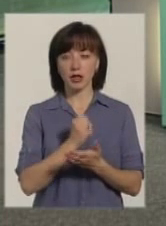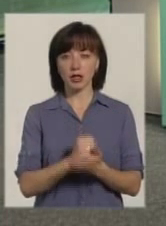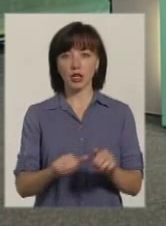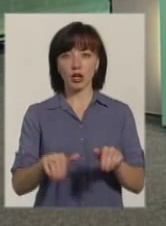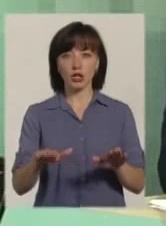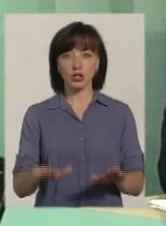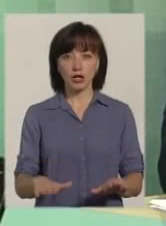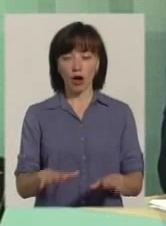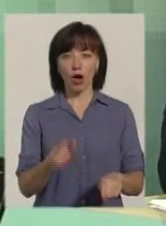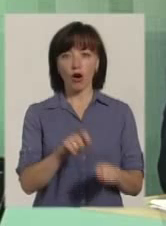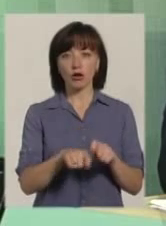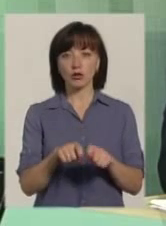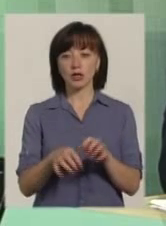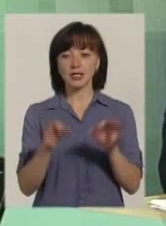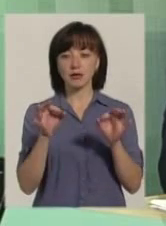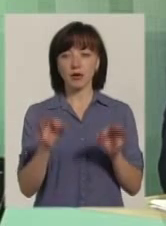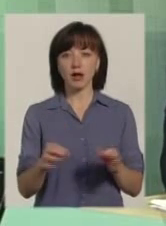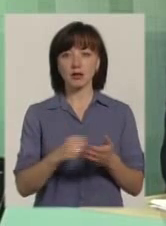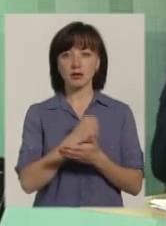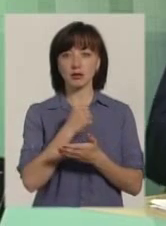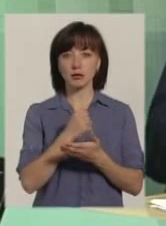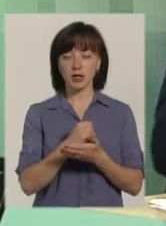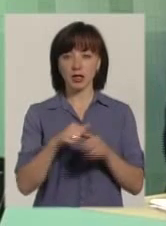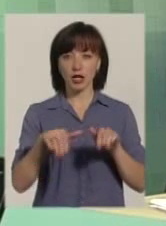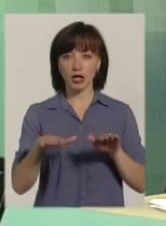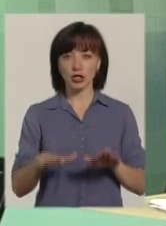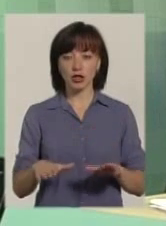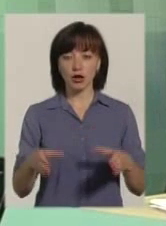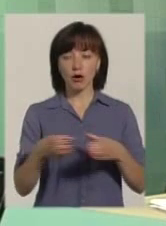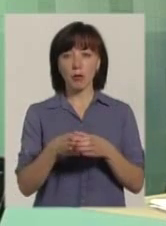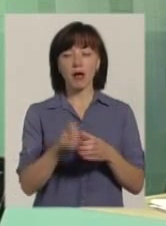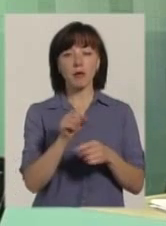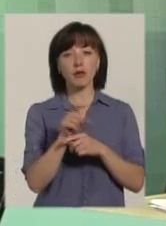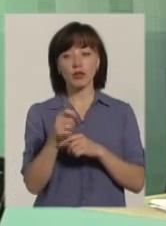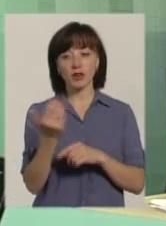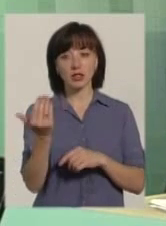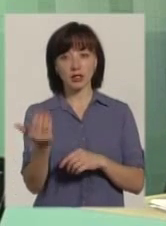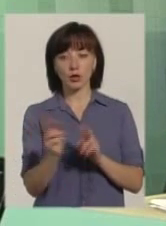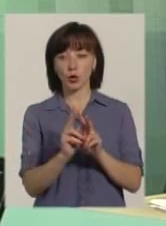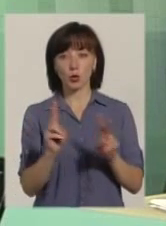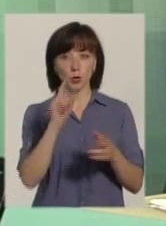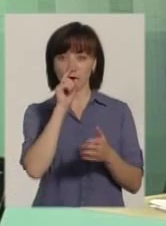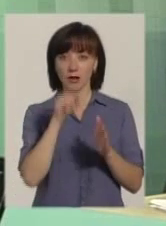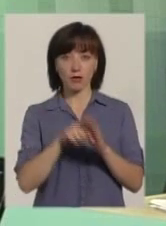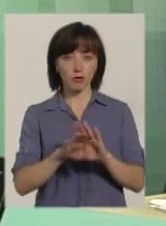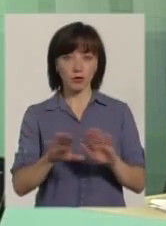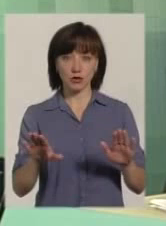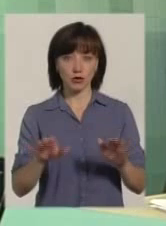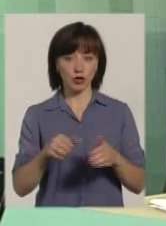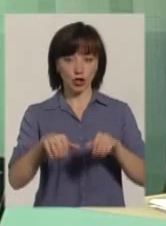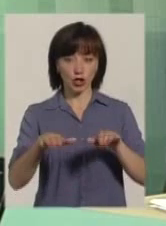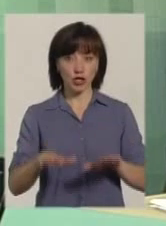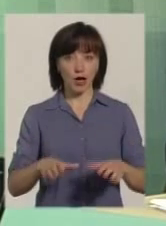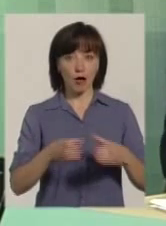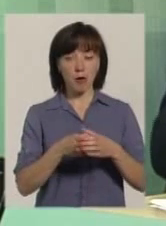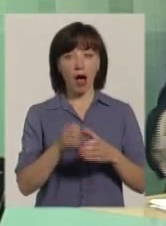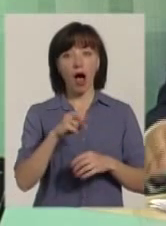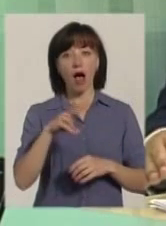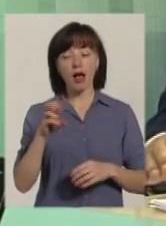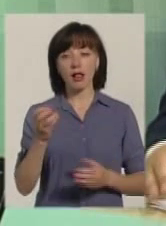за правильністю прийняття рішень громади в межах. Ті повноваження, які її, ніхто туди не вмішується до рішень громади. Але